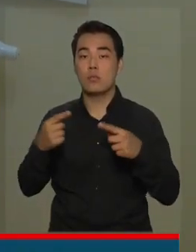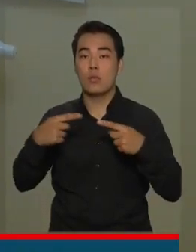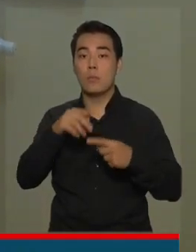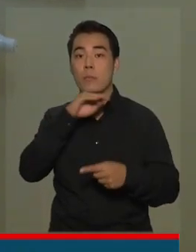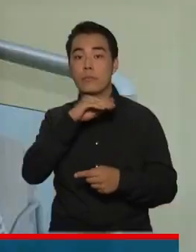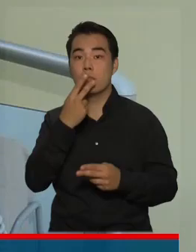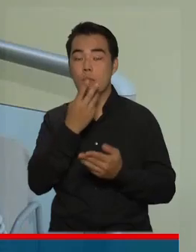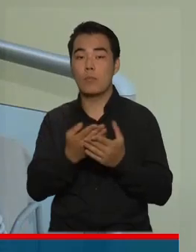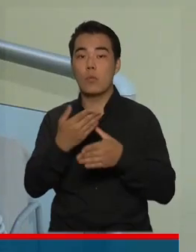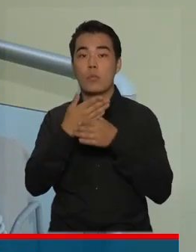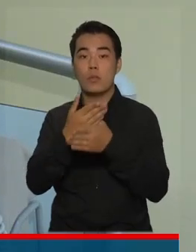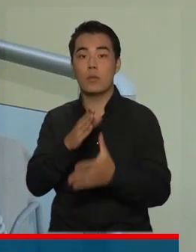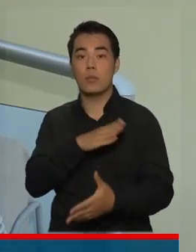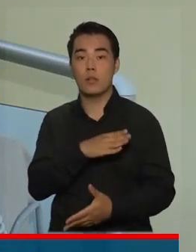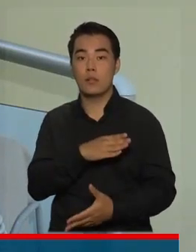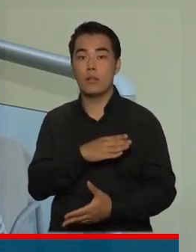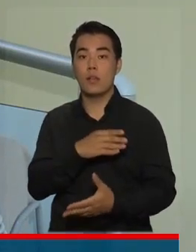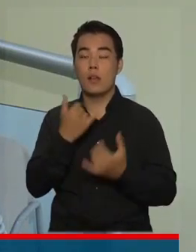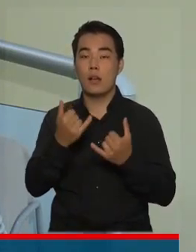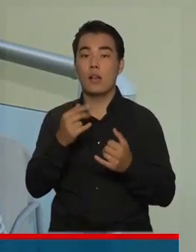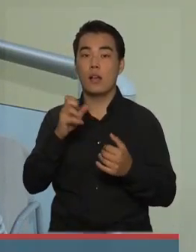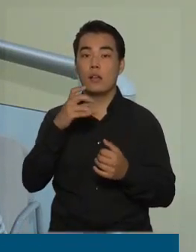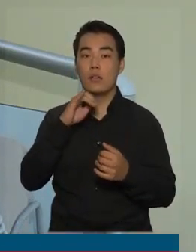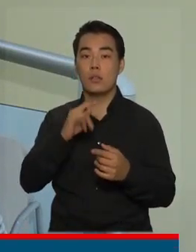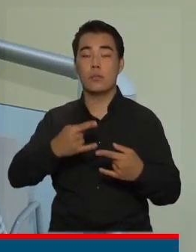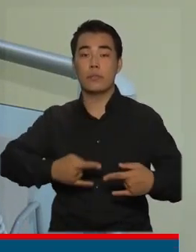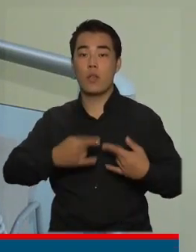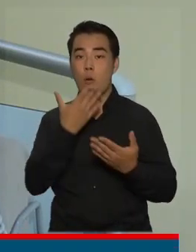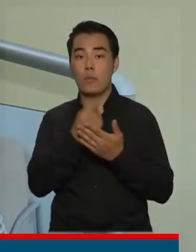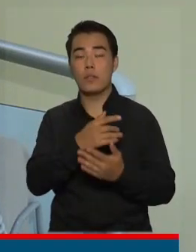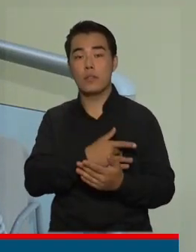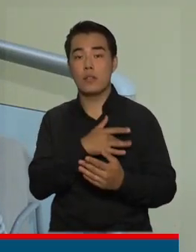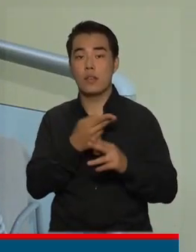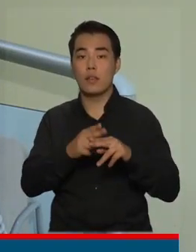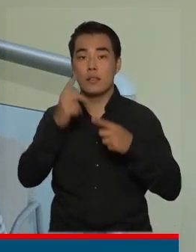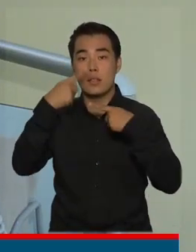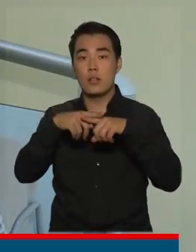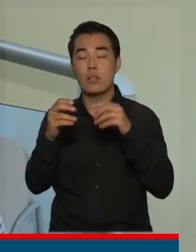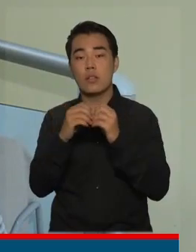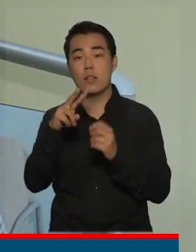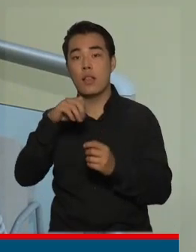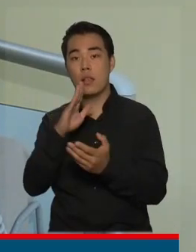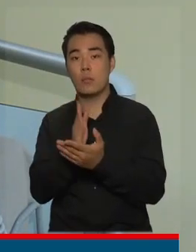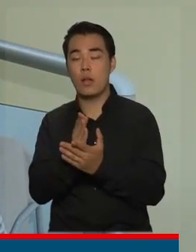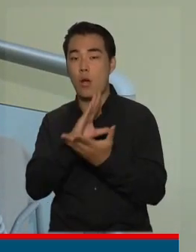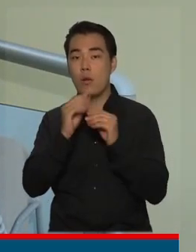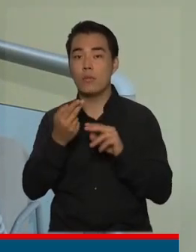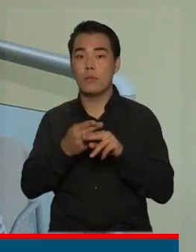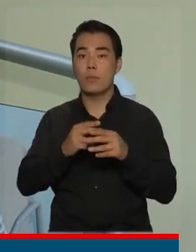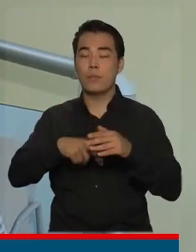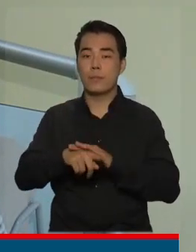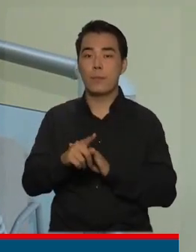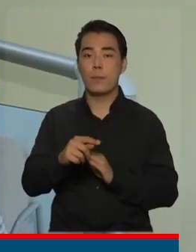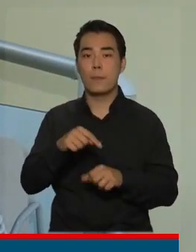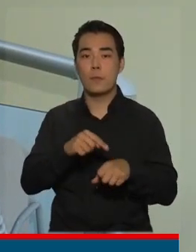көмегіне жүгінген. Кардиостимулятор у меня уже 10 лет стоит. Жүрегімде кардиостимулятордың тұрғанына 10 жыл болды. Кейін қызметінің нашарлағанын